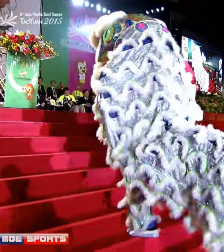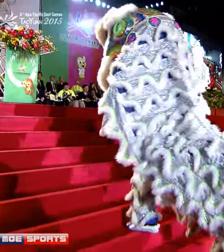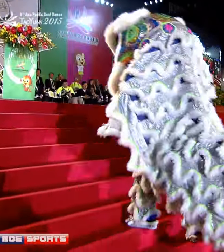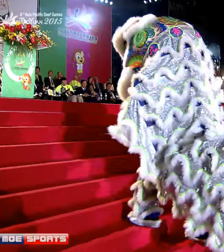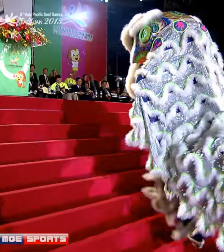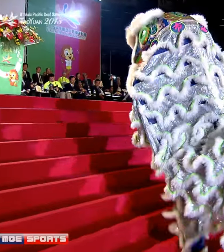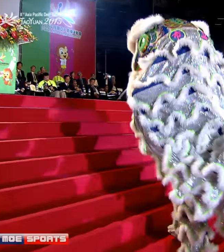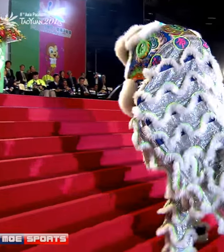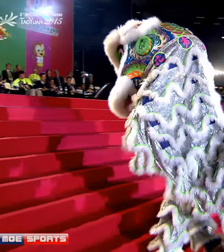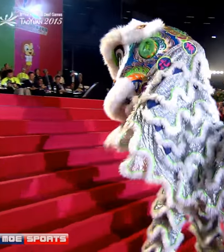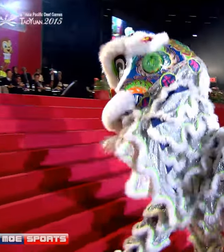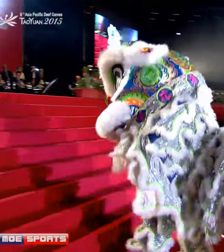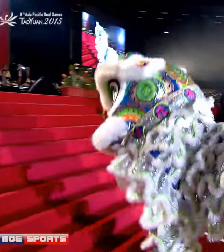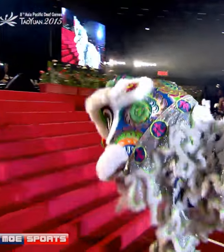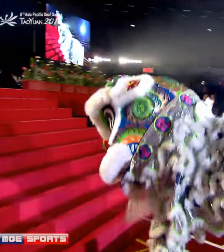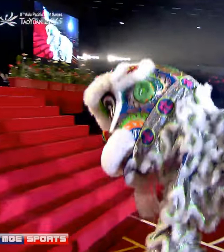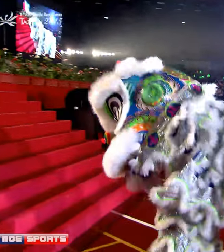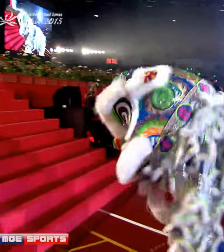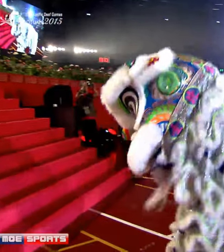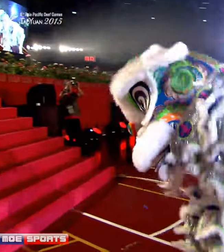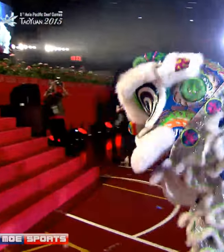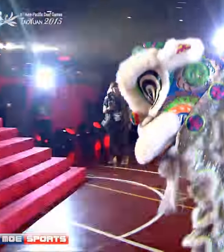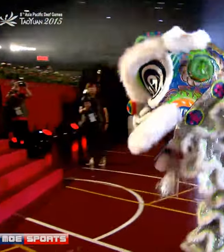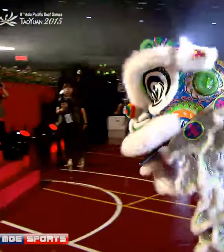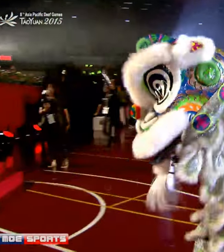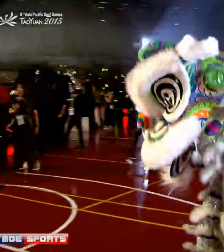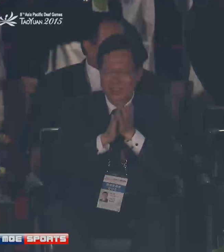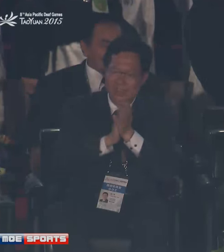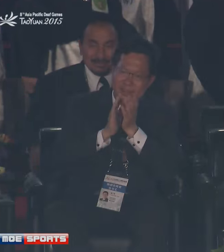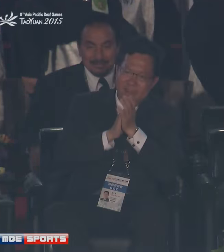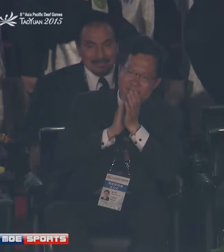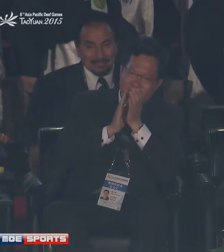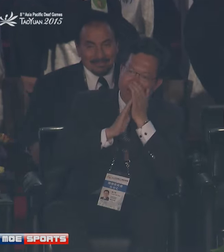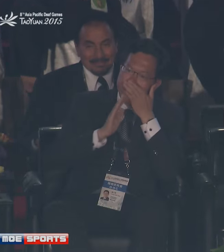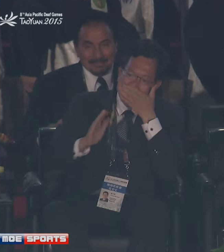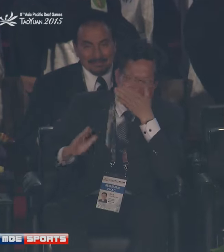现场的来宾再一次热烈掌声。